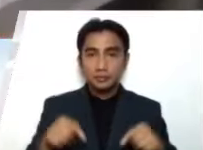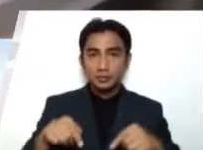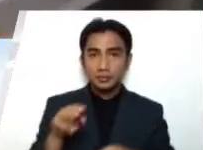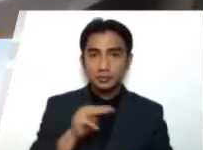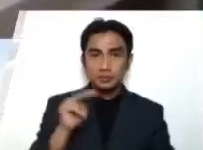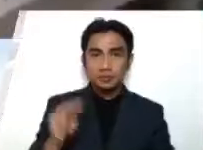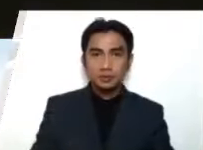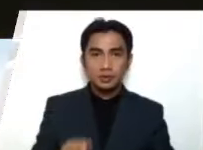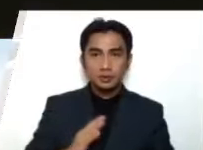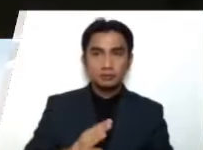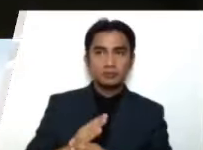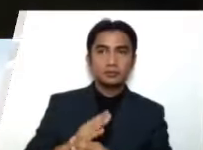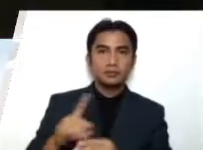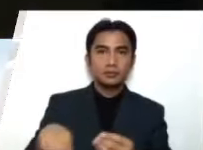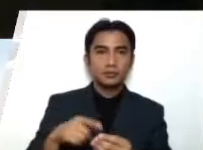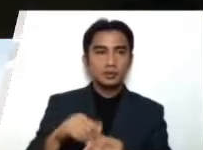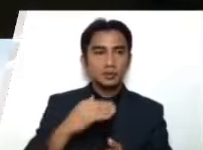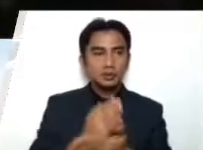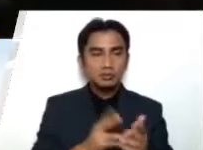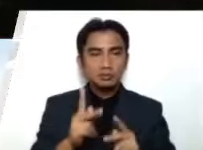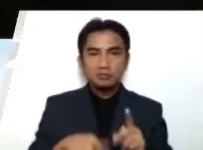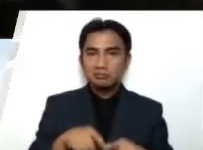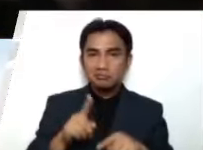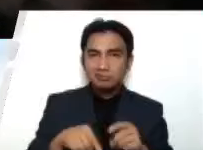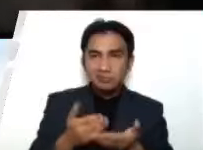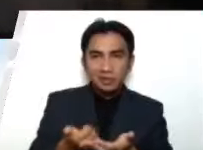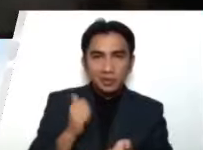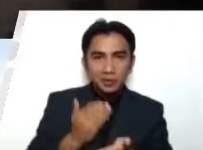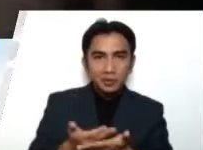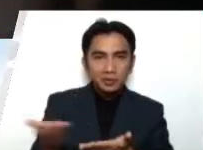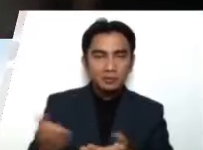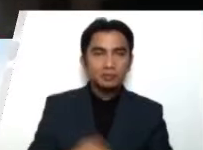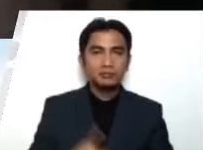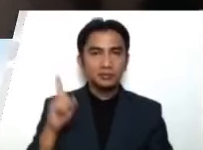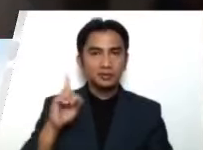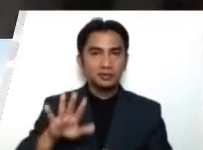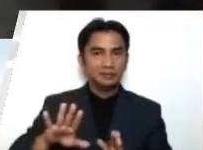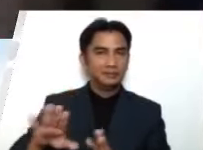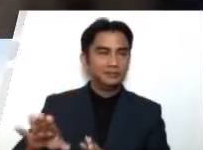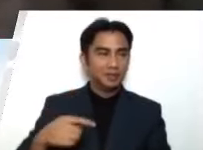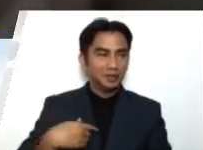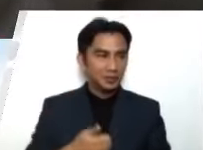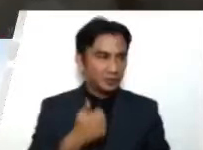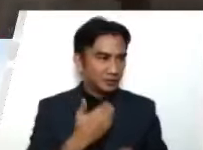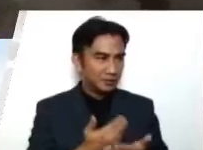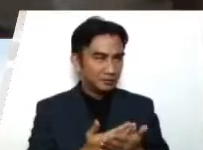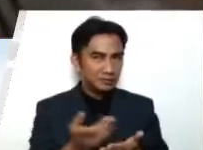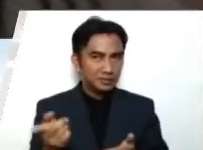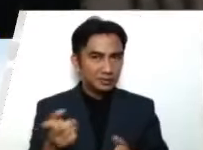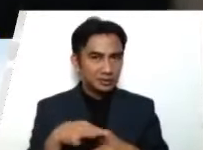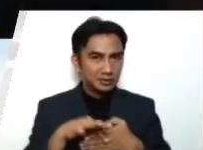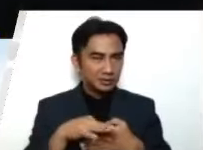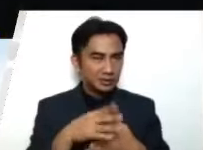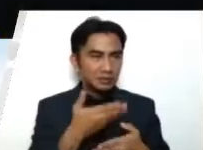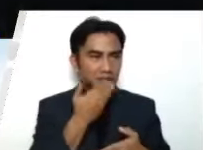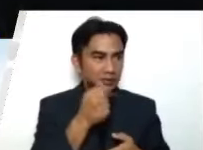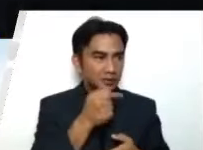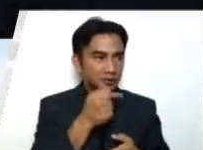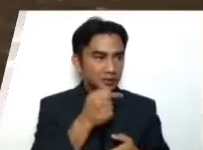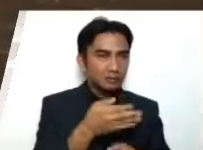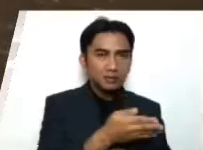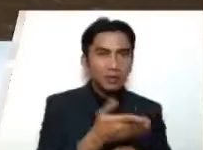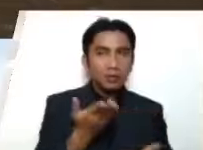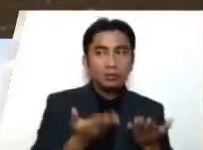ilang mamimili. Ano muna kami, isda muna. Baka mamaya yung binibenta ngayon may ano na epektado